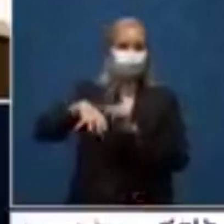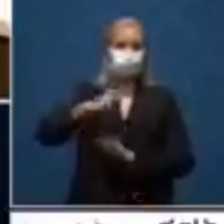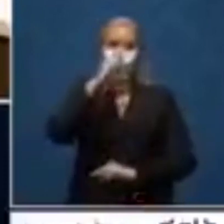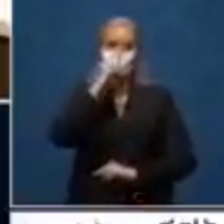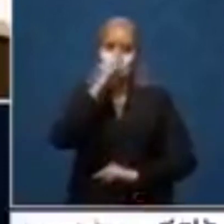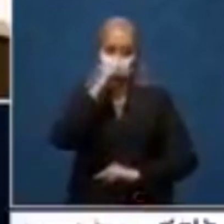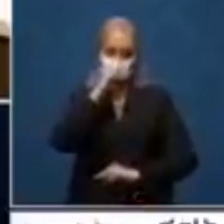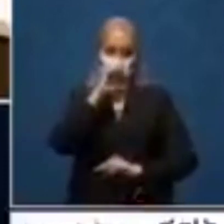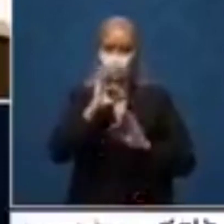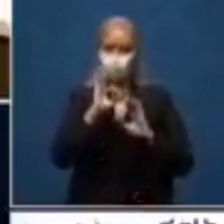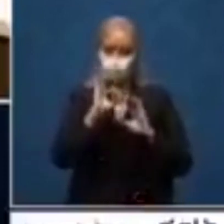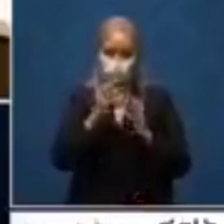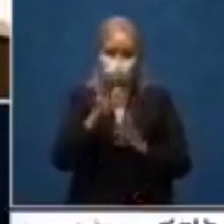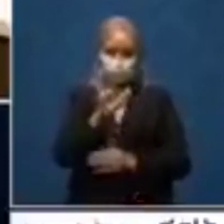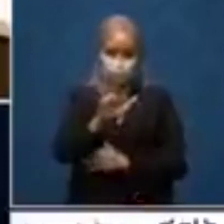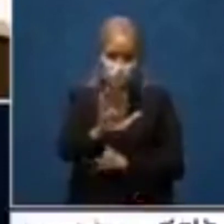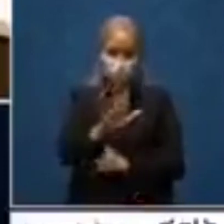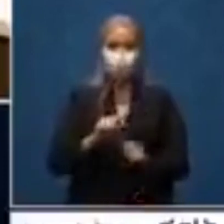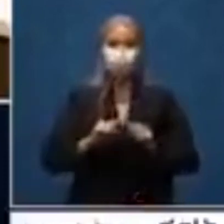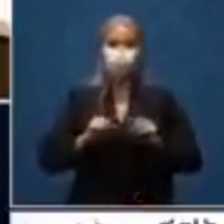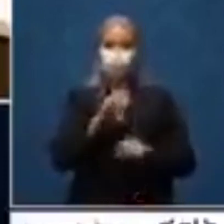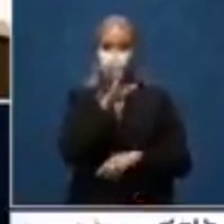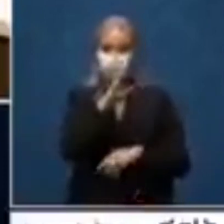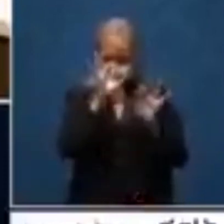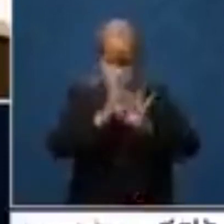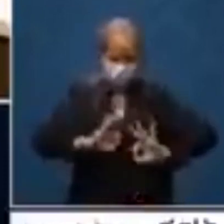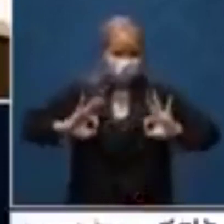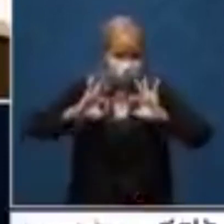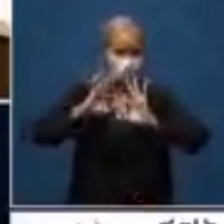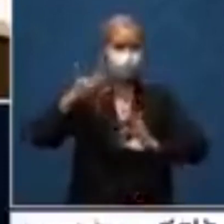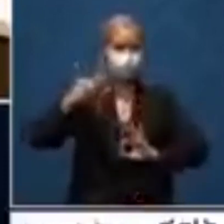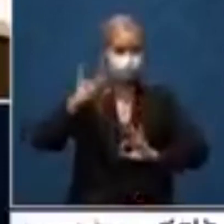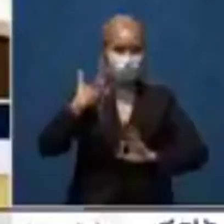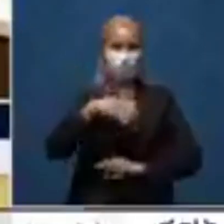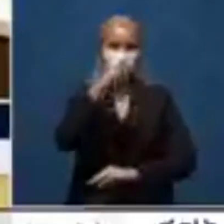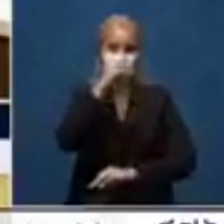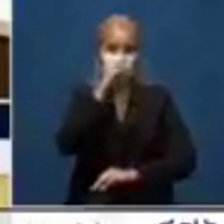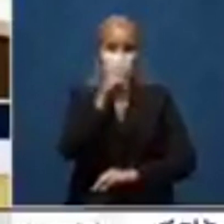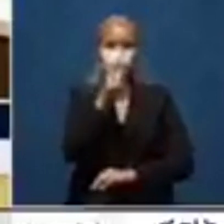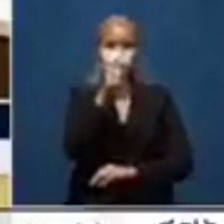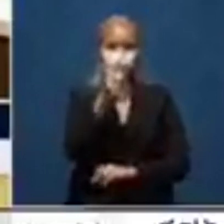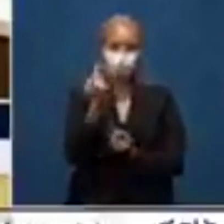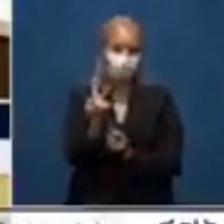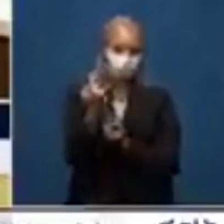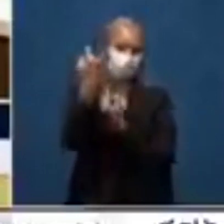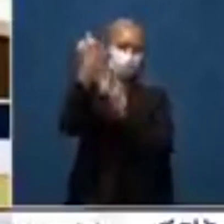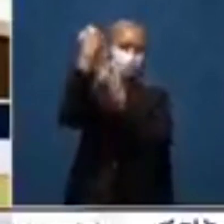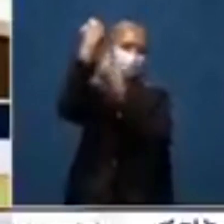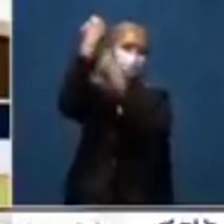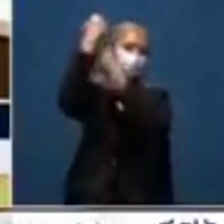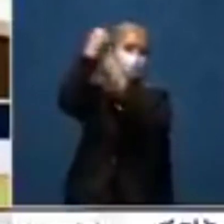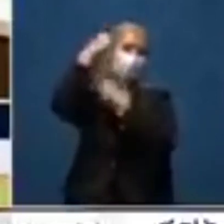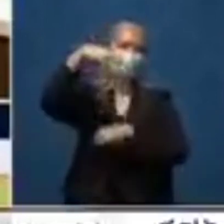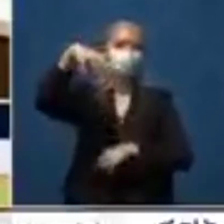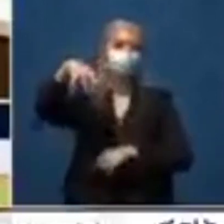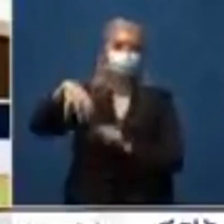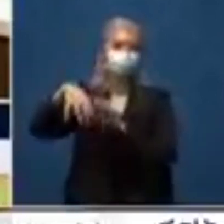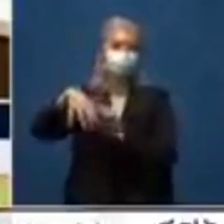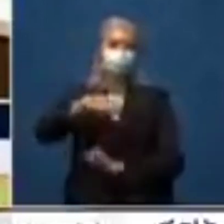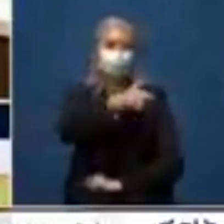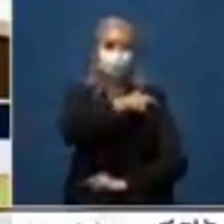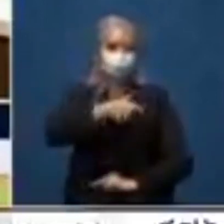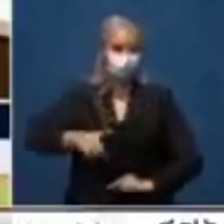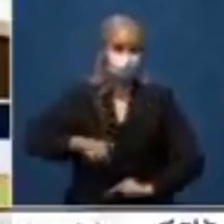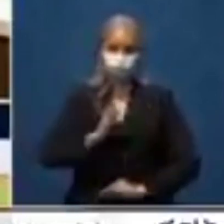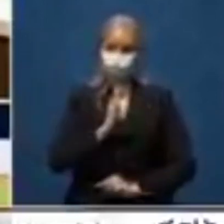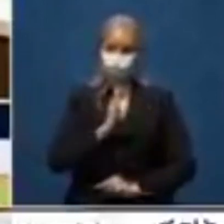แต่เมื่อมันจำเป็นก็ต้องพูดนะคะและไม่ได้เป็นเรื่องใหม่ค่ะมีการพูดในอดีตสามารถพูดถึงสถาบันกษัตริย์ในสภาอย่างตรงไปตร